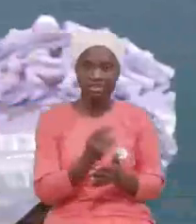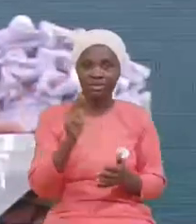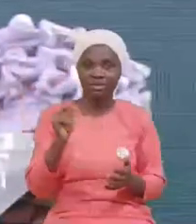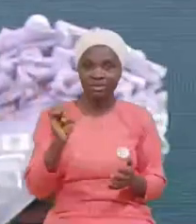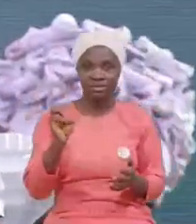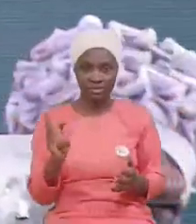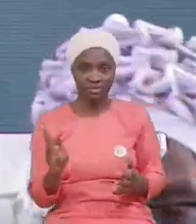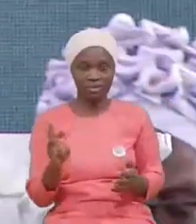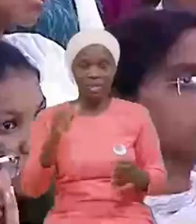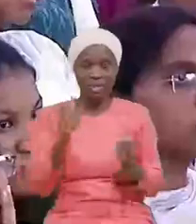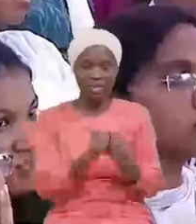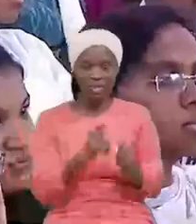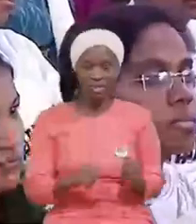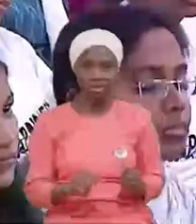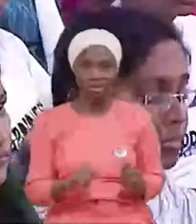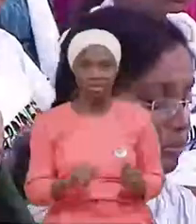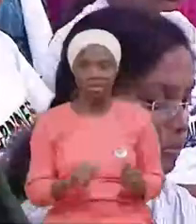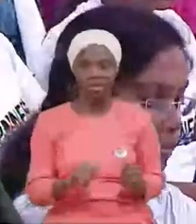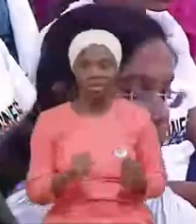Et la présence de Christ dans nos vies,